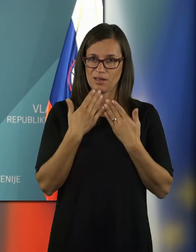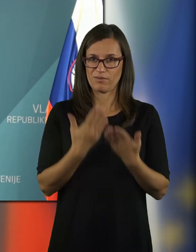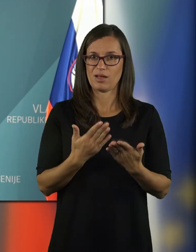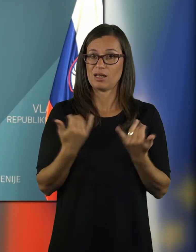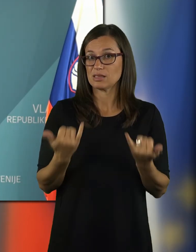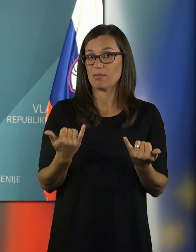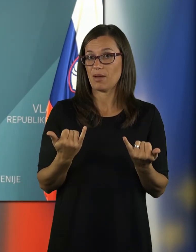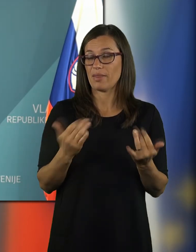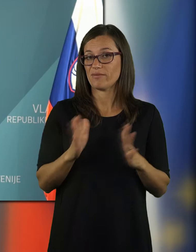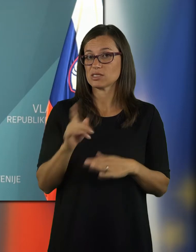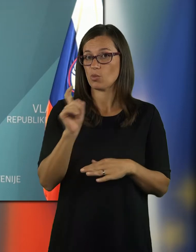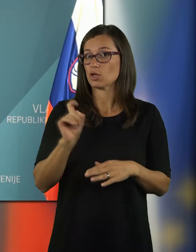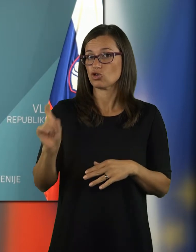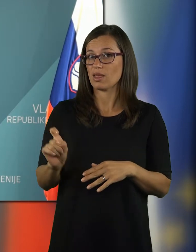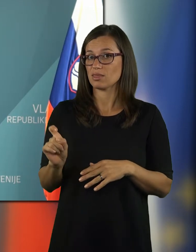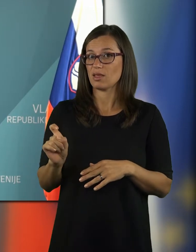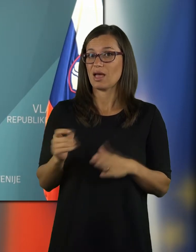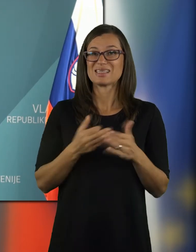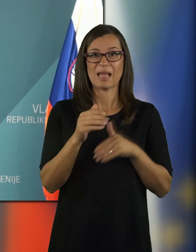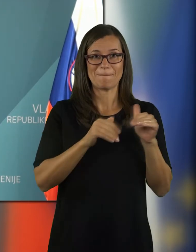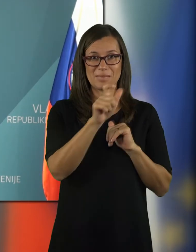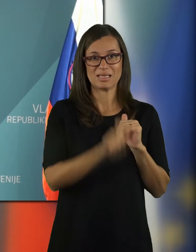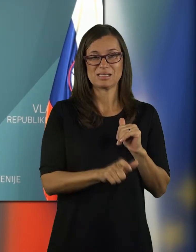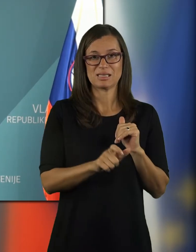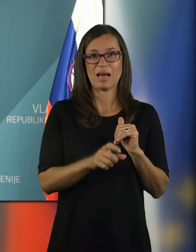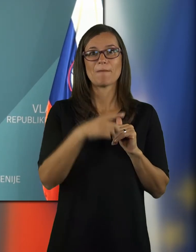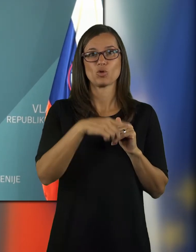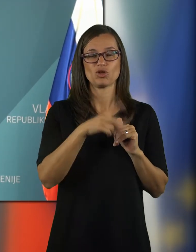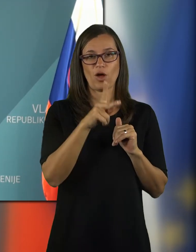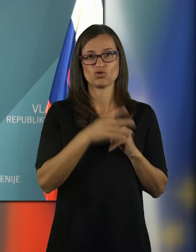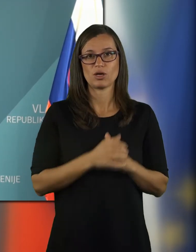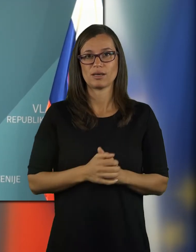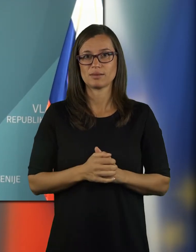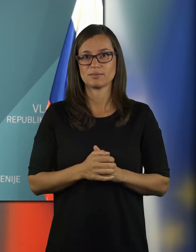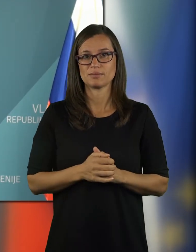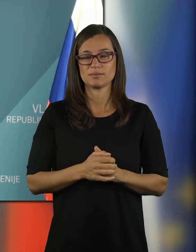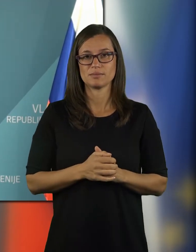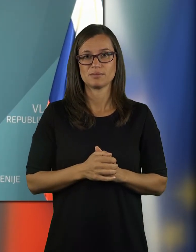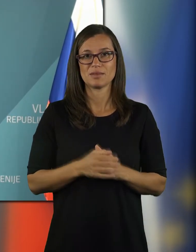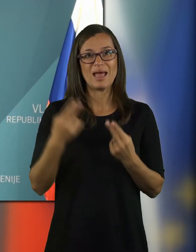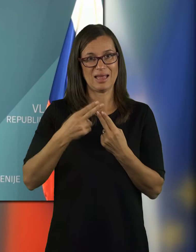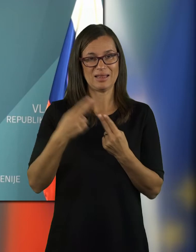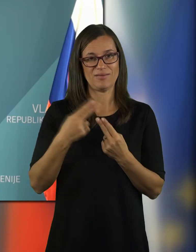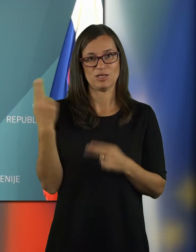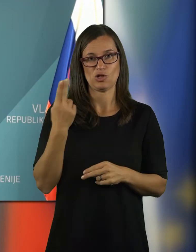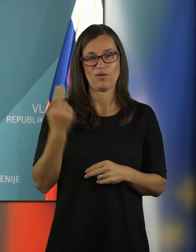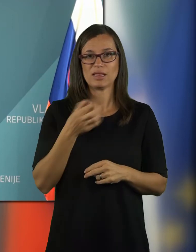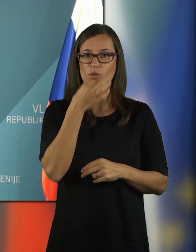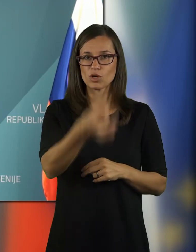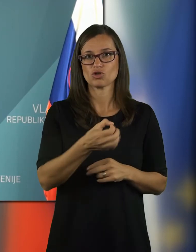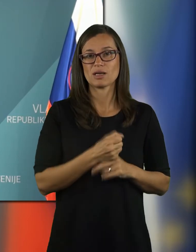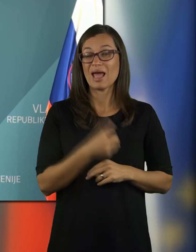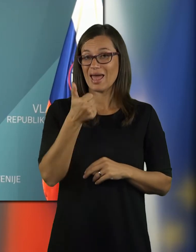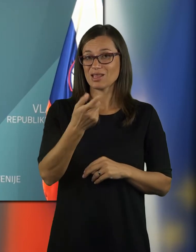Hvala, zdaj so na vrsti vaše vprašanja za ministra na to točko. Izvolite, TV Slovenija. Florian Zupan, TV Slovenija. Gospod